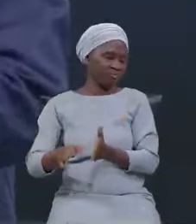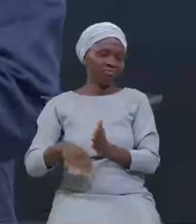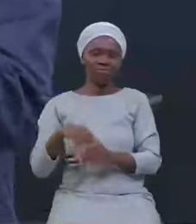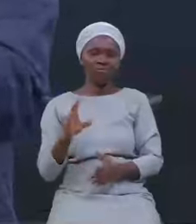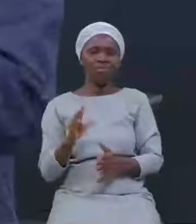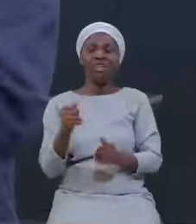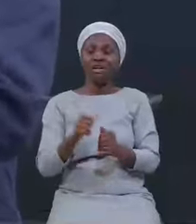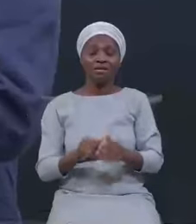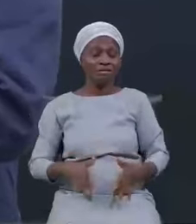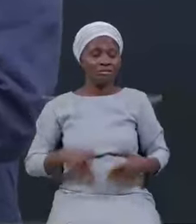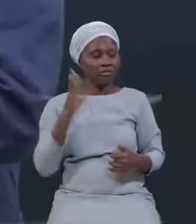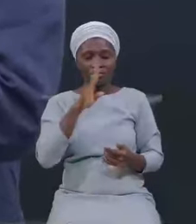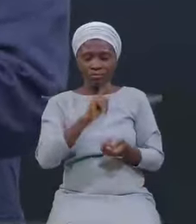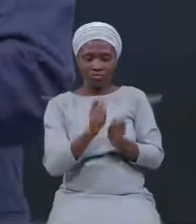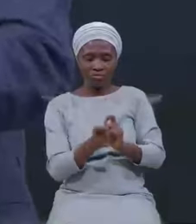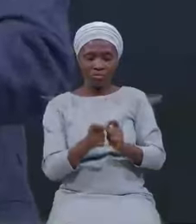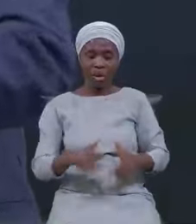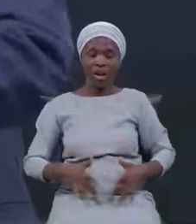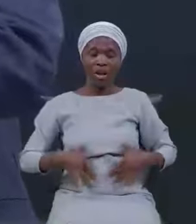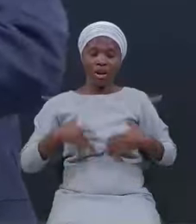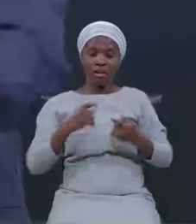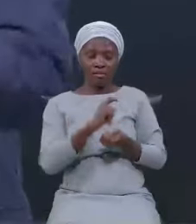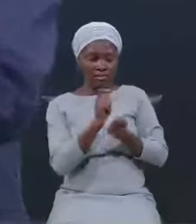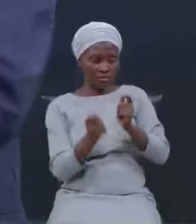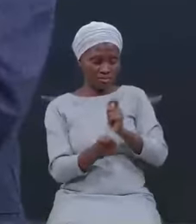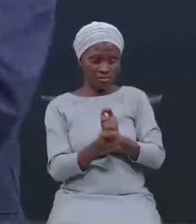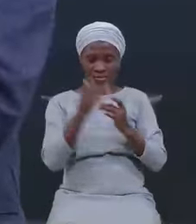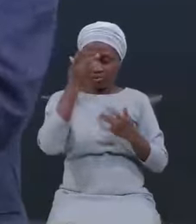maladies guéries. Les oppressions ôtées.